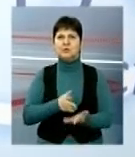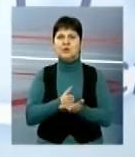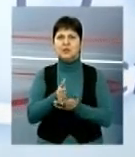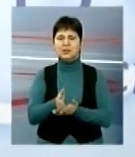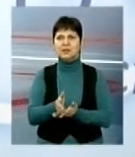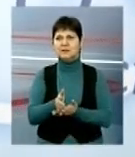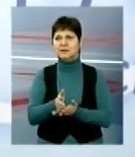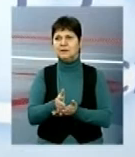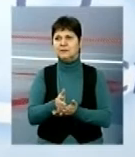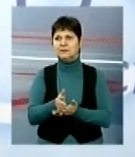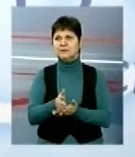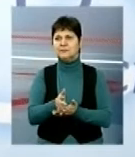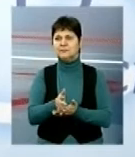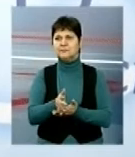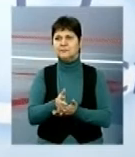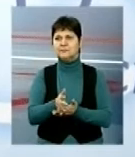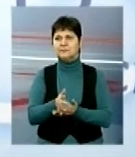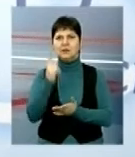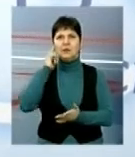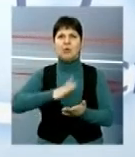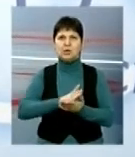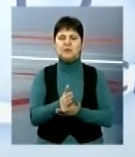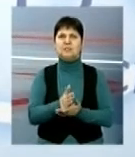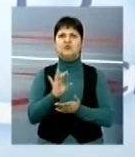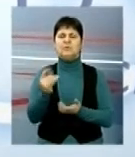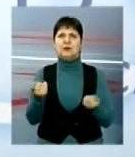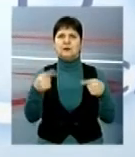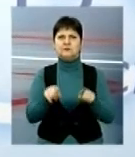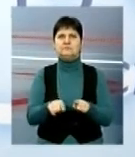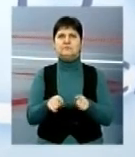складному контексті економічному, політичному і, зрештою,